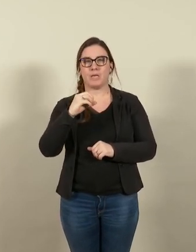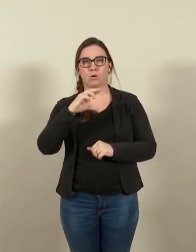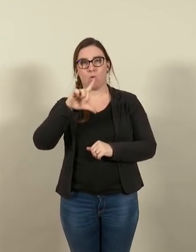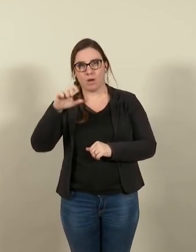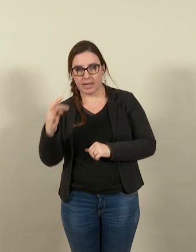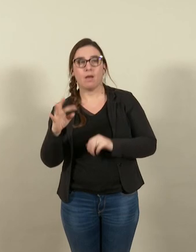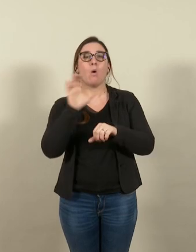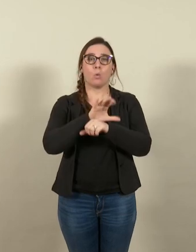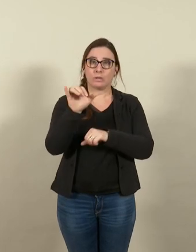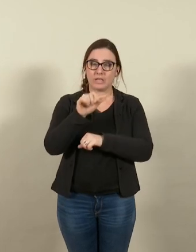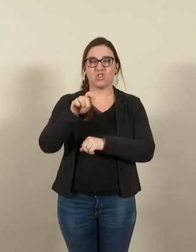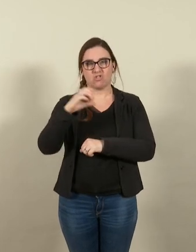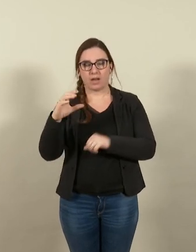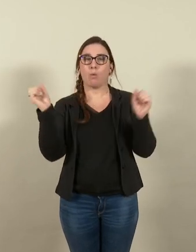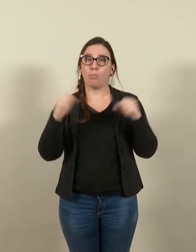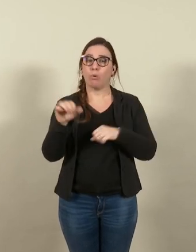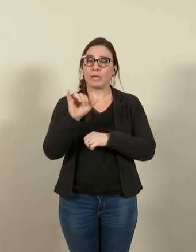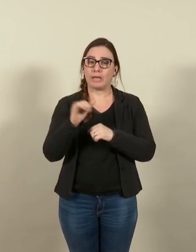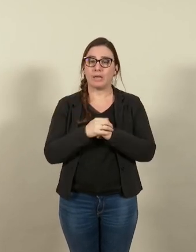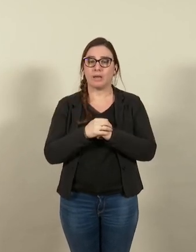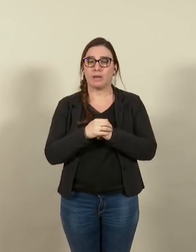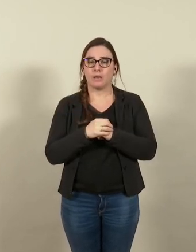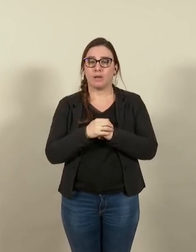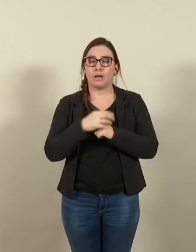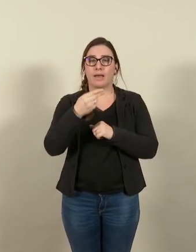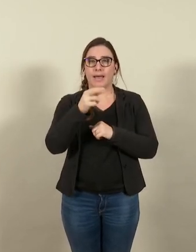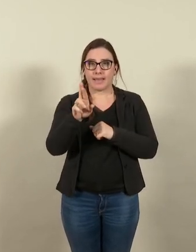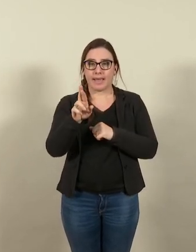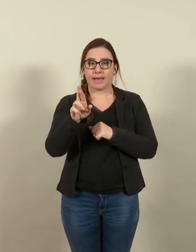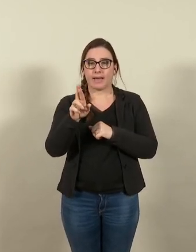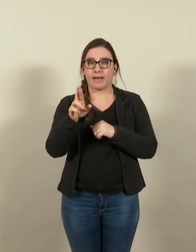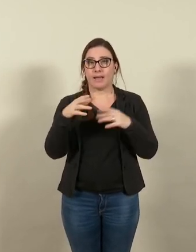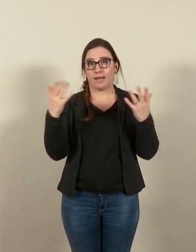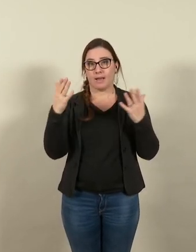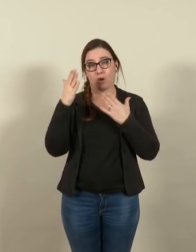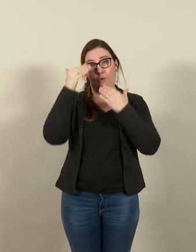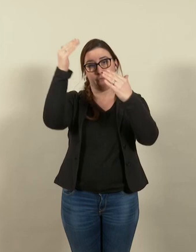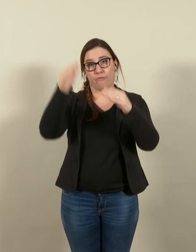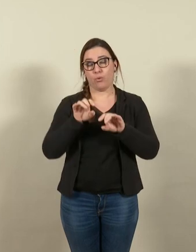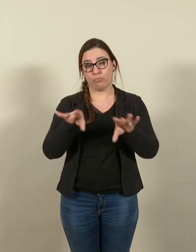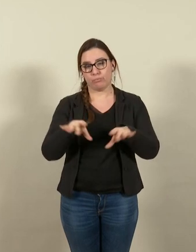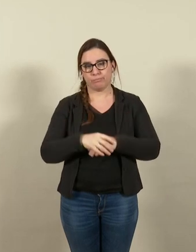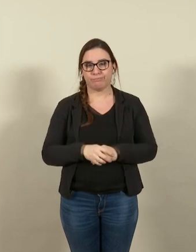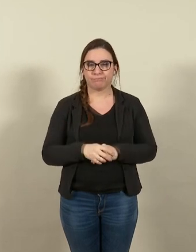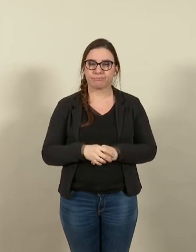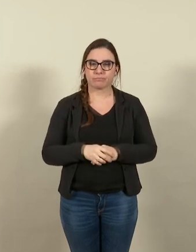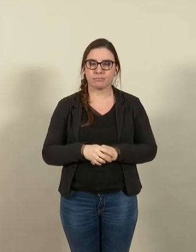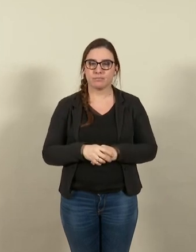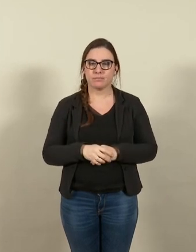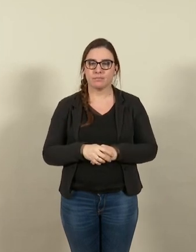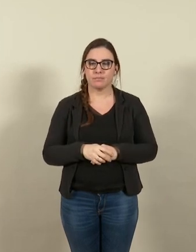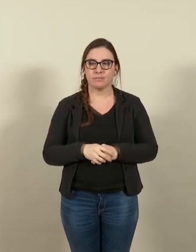vote contre JEC qui vote pour NR et donc ce vœux est repoussé euh nous